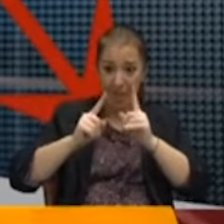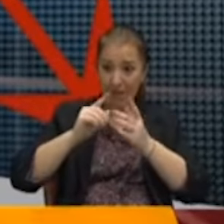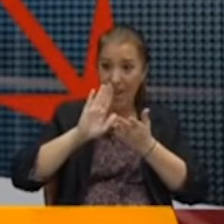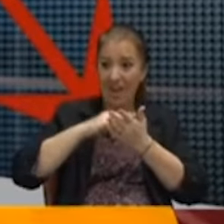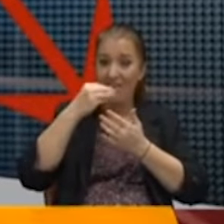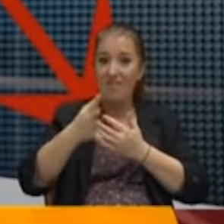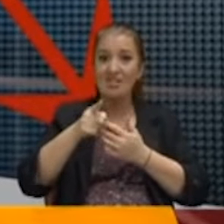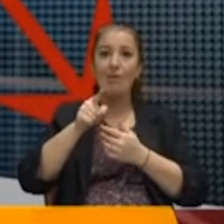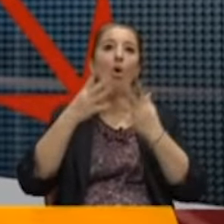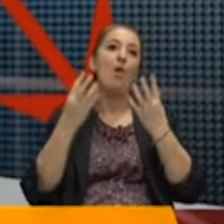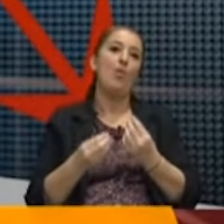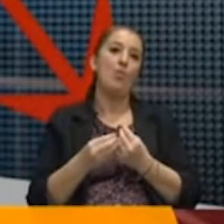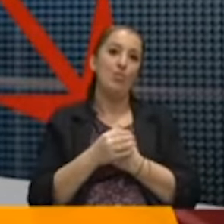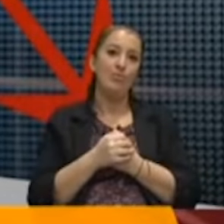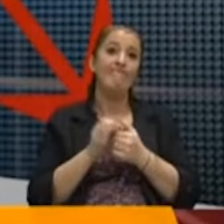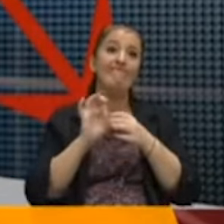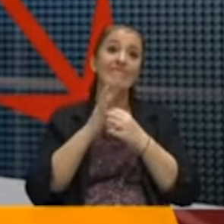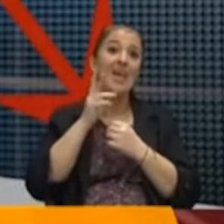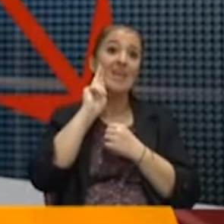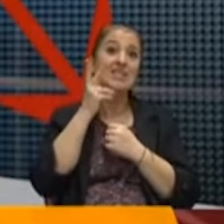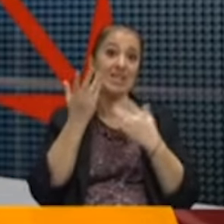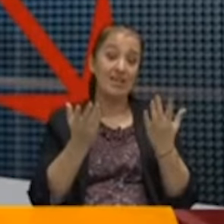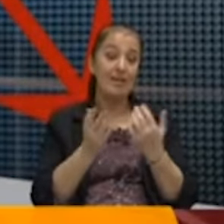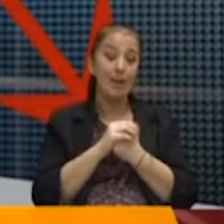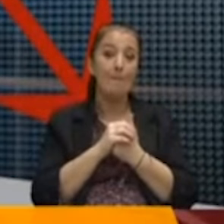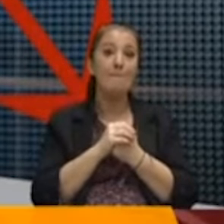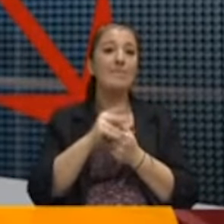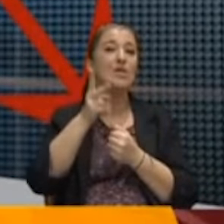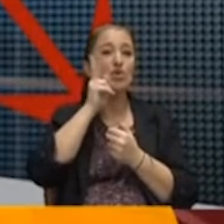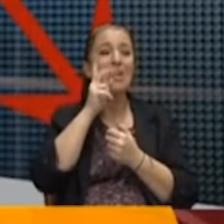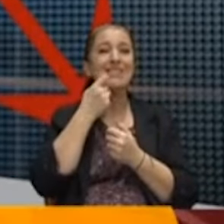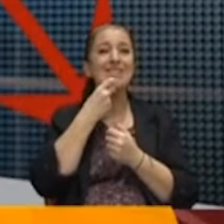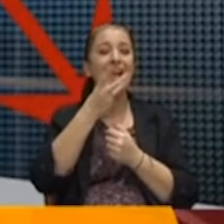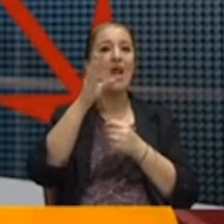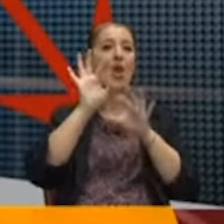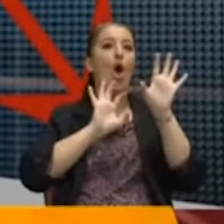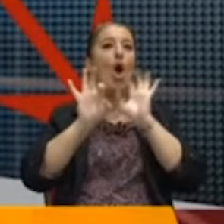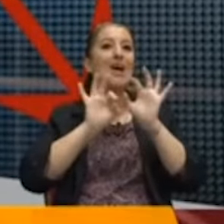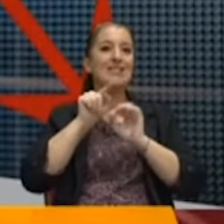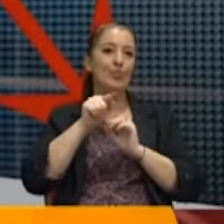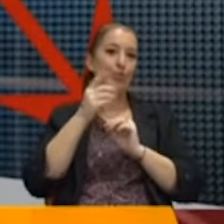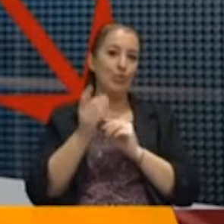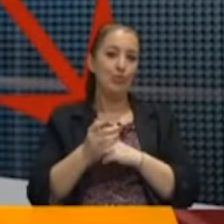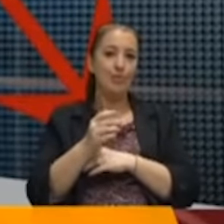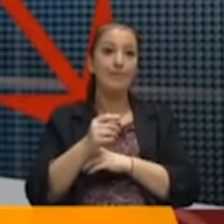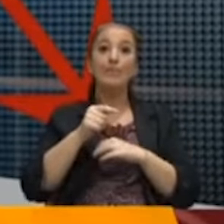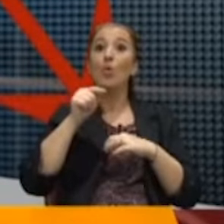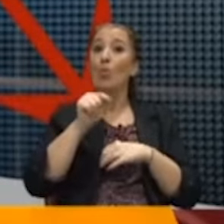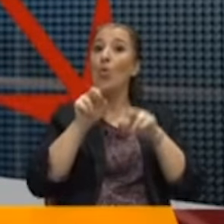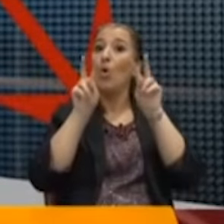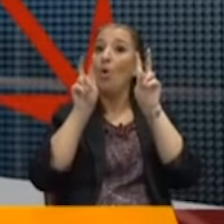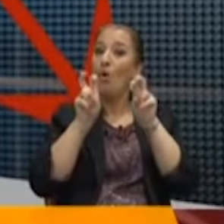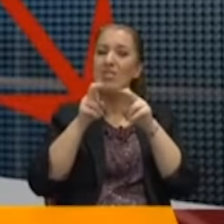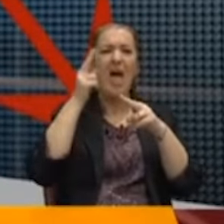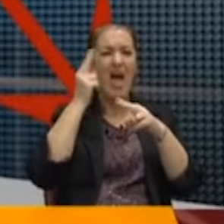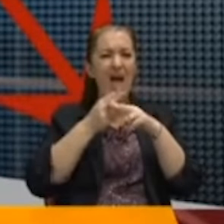olur. Ne yazık ki son yılların özeti budur. Bu konuda